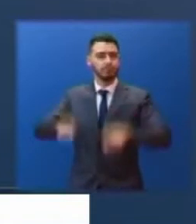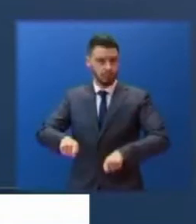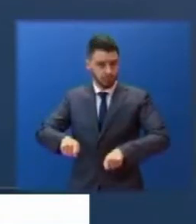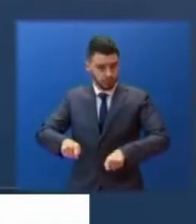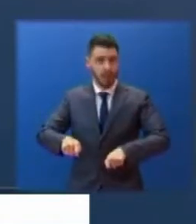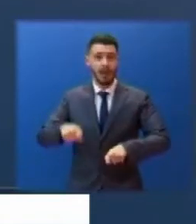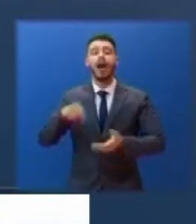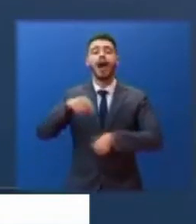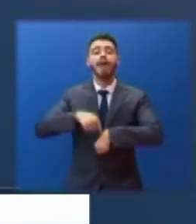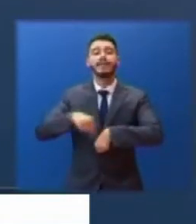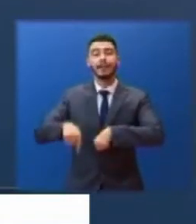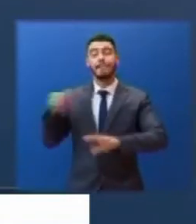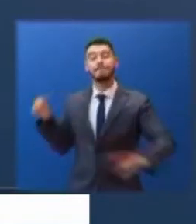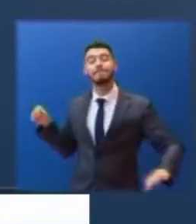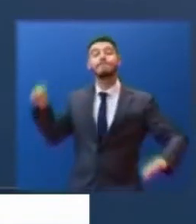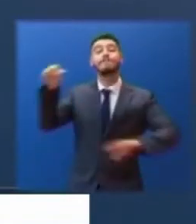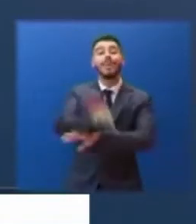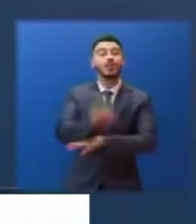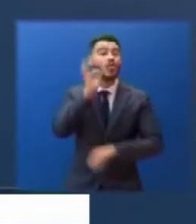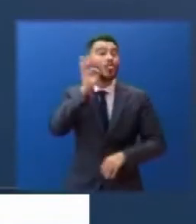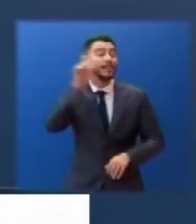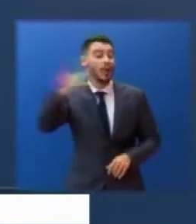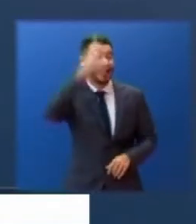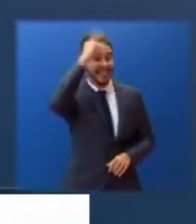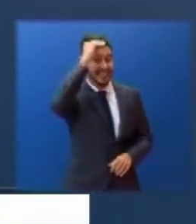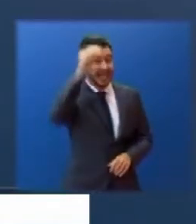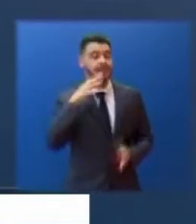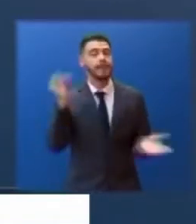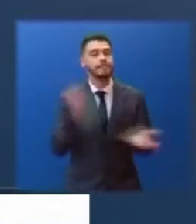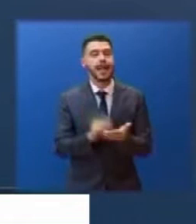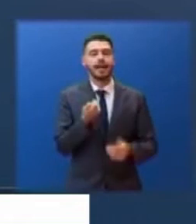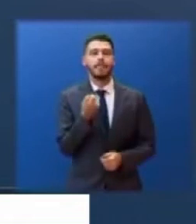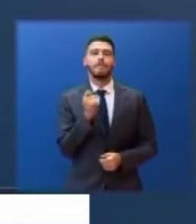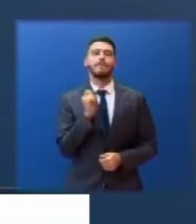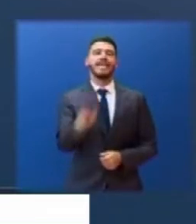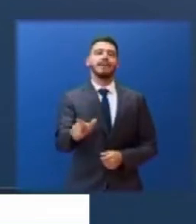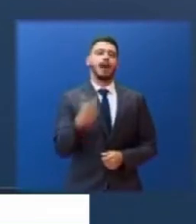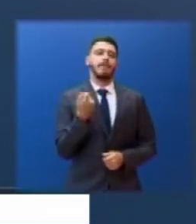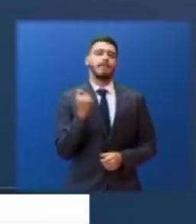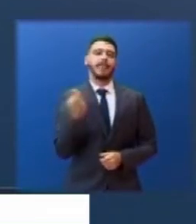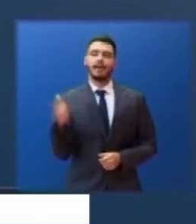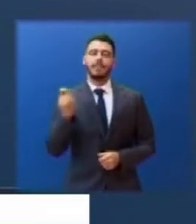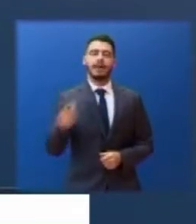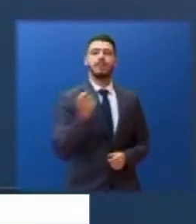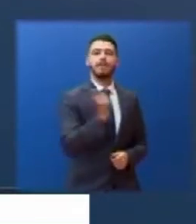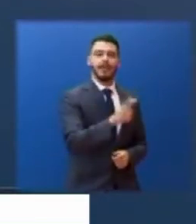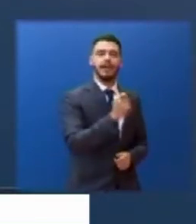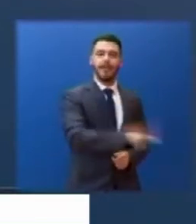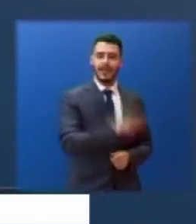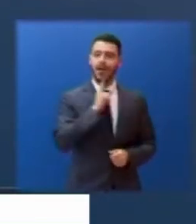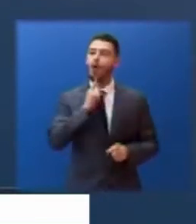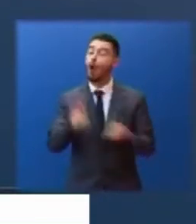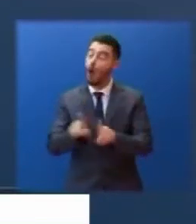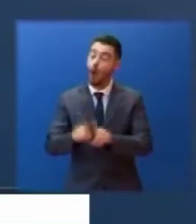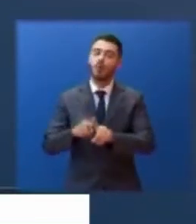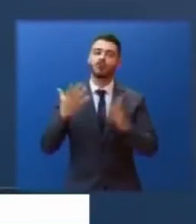τοπικού lockdown η ανάγκη αποστολής SMS για τις προλεπόμενες 6 ενότητες μετακινήσεων. Ειδικά για το διάστημα